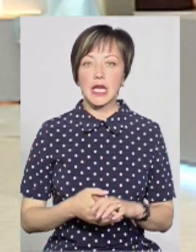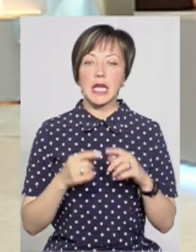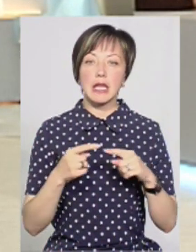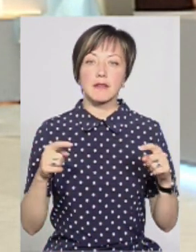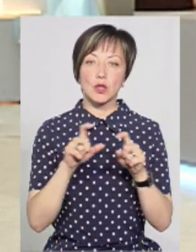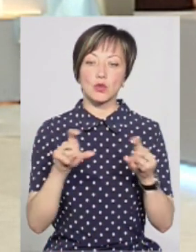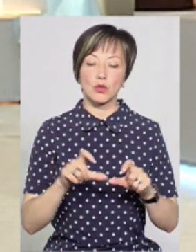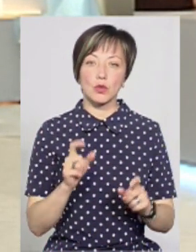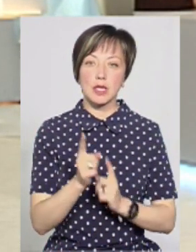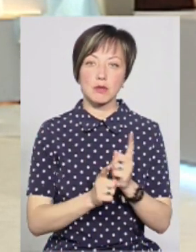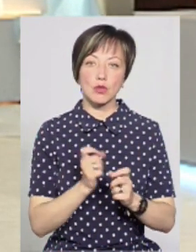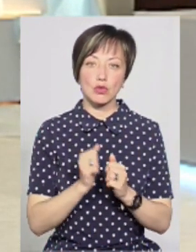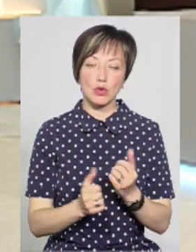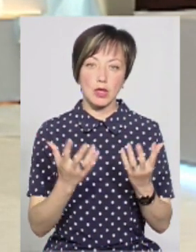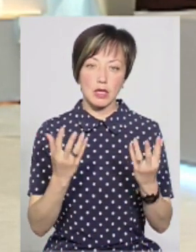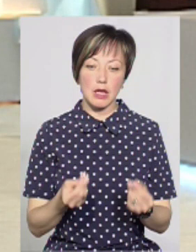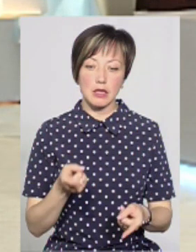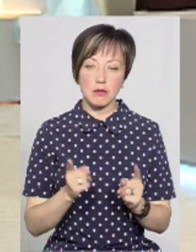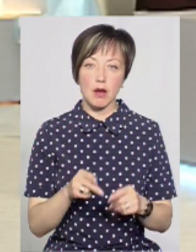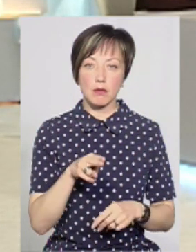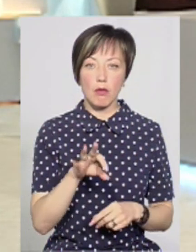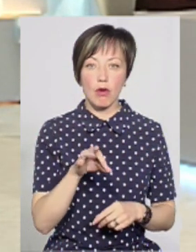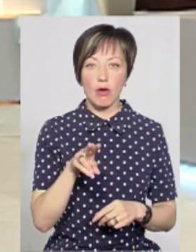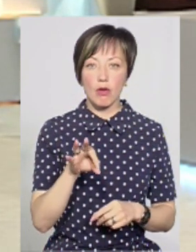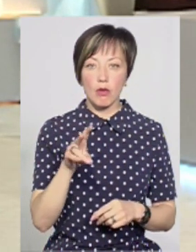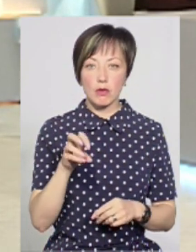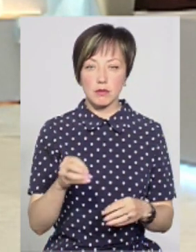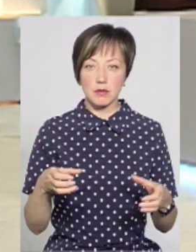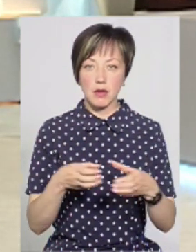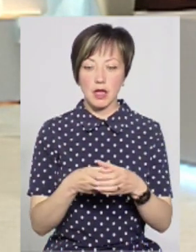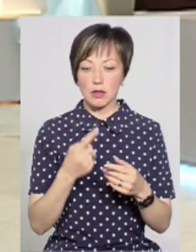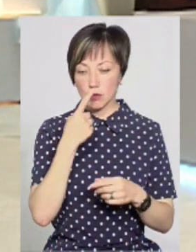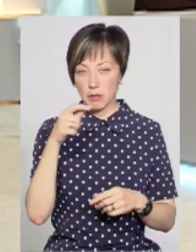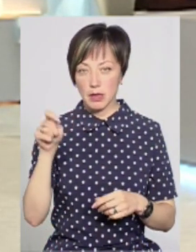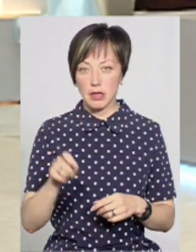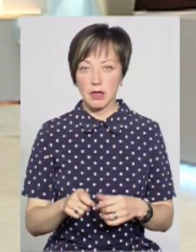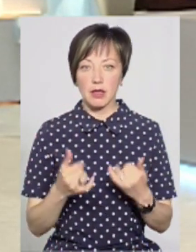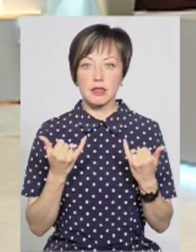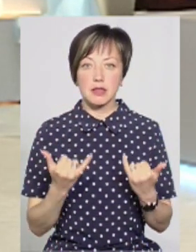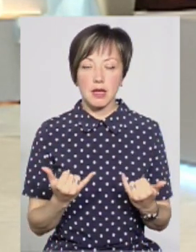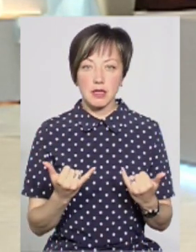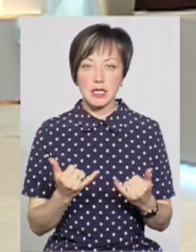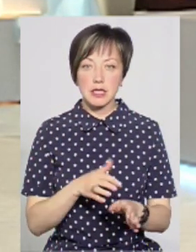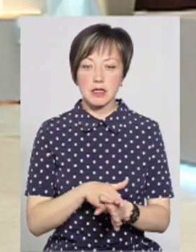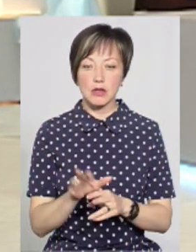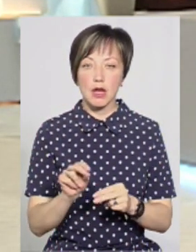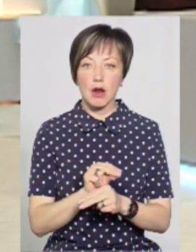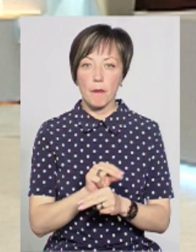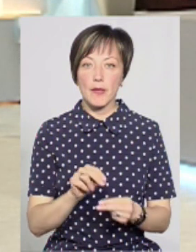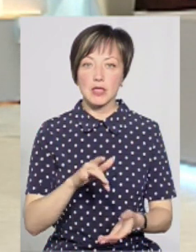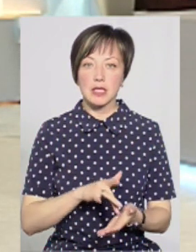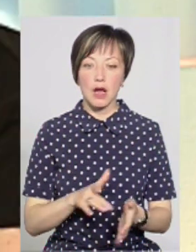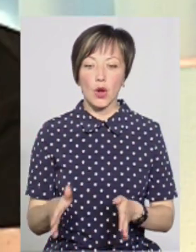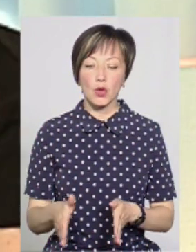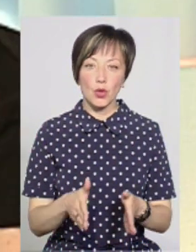Інфраструктура змінюється кожного дня. Насправді в Полонській громаді ми щойно приїхали, зараз здійснюється ремонт